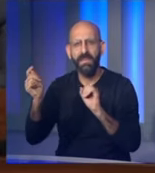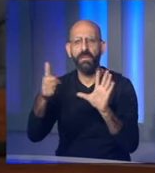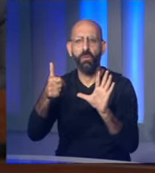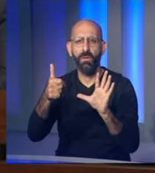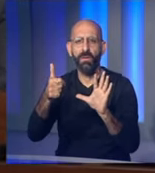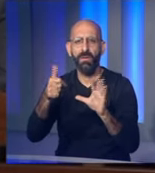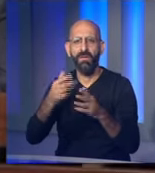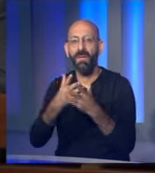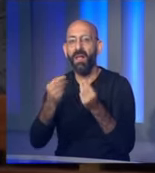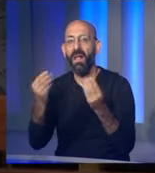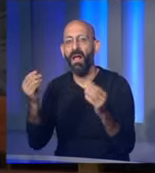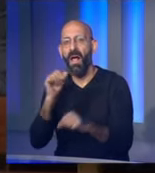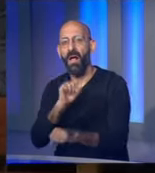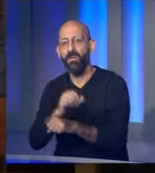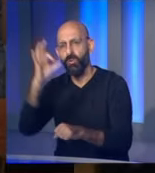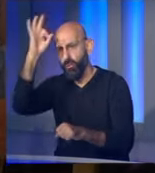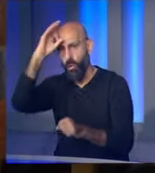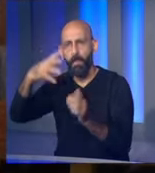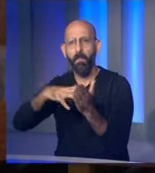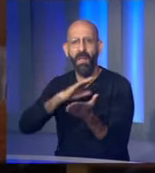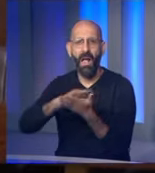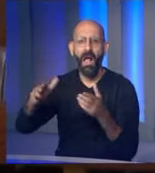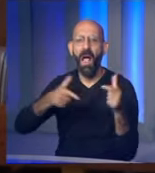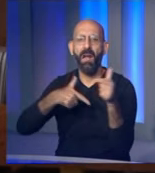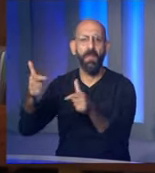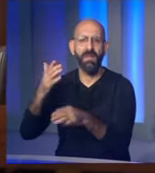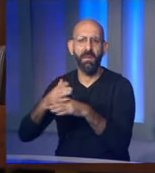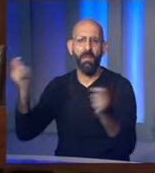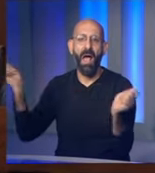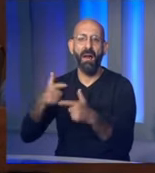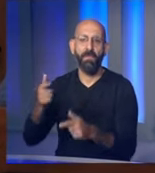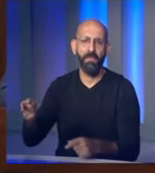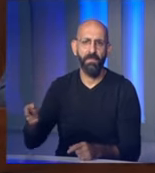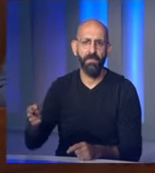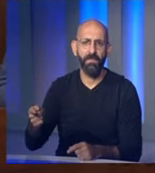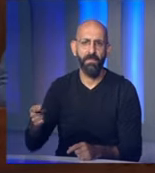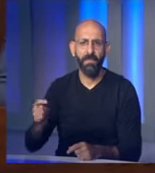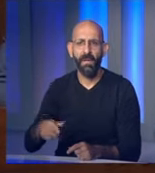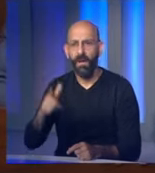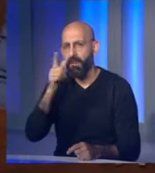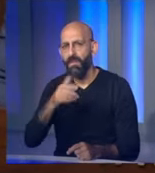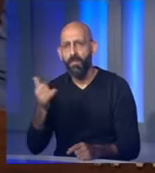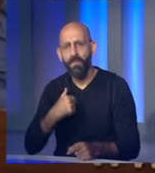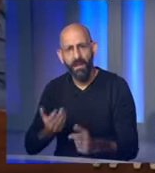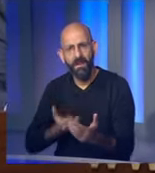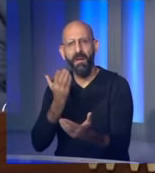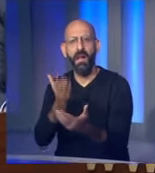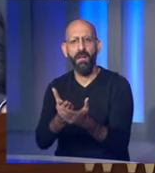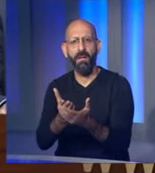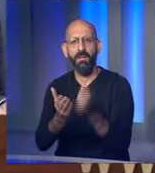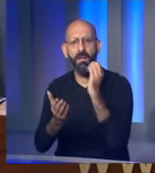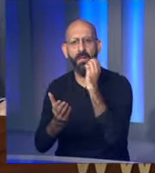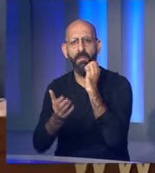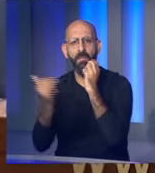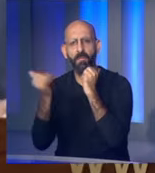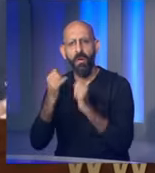لاقفال عدد كبير من السجون والنظارات في الجنوب والبقاع والهرمل نتيجه الحرب الدائره